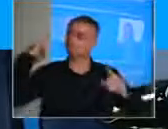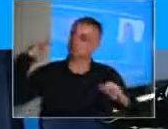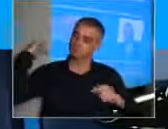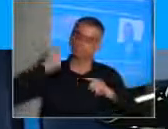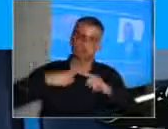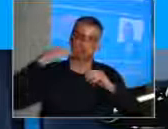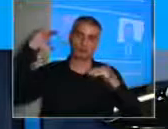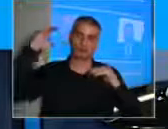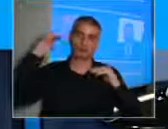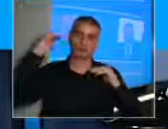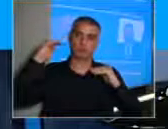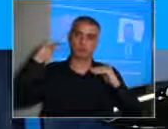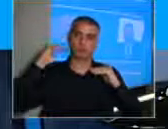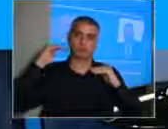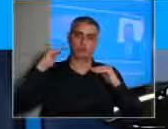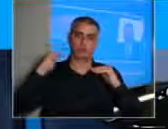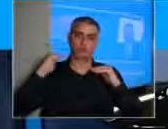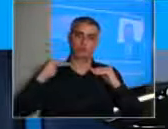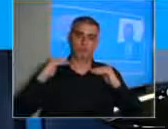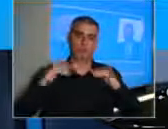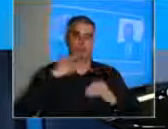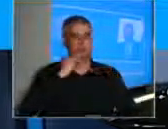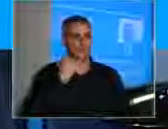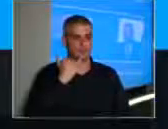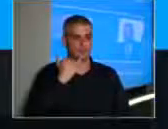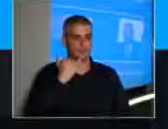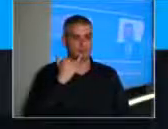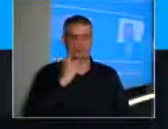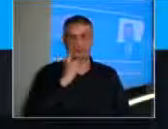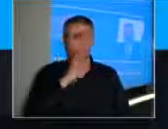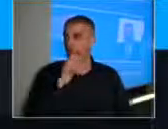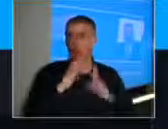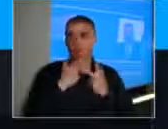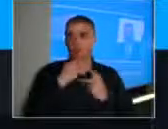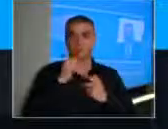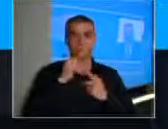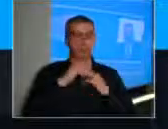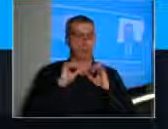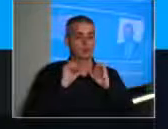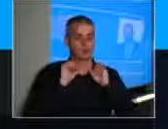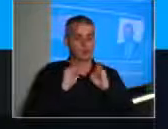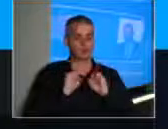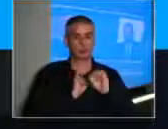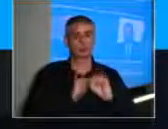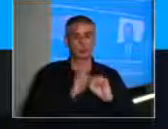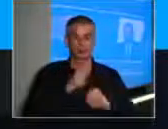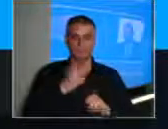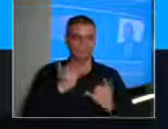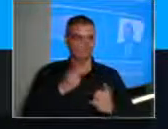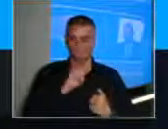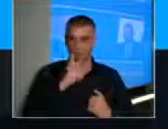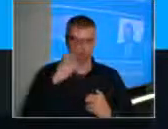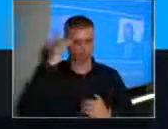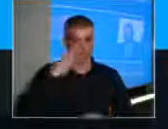אנחנו בתהליך ירידה. כן, אבל... אז אתם, אולי הציבור שלכם... אבל הבייסיק הוא בייסיק, אבל הבייסיק אני מדבר עכשיו, שלא